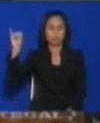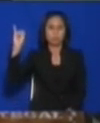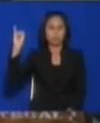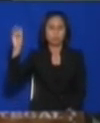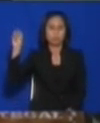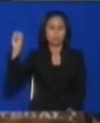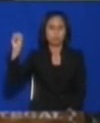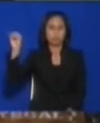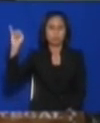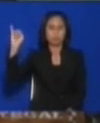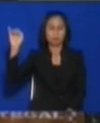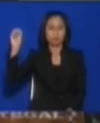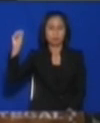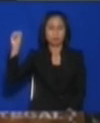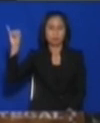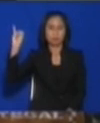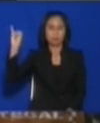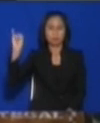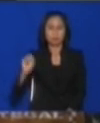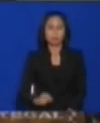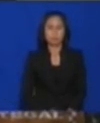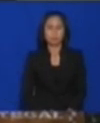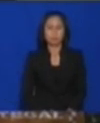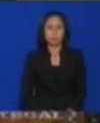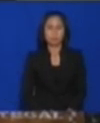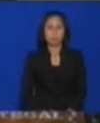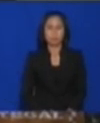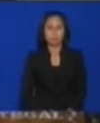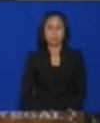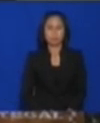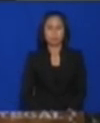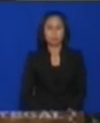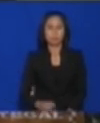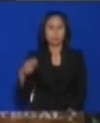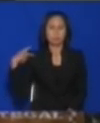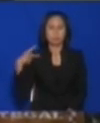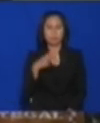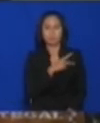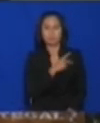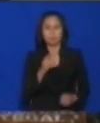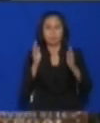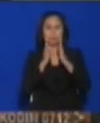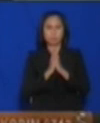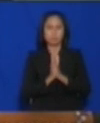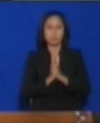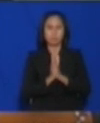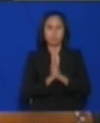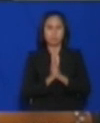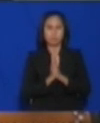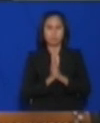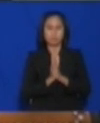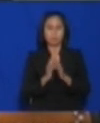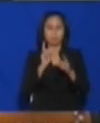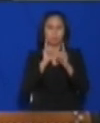misi Hai Oleh karena itu kami berharap sekali bahwa apa yang nanti disampaikan